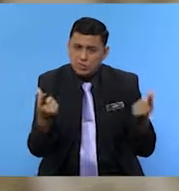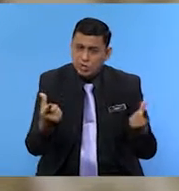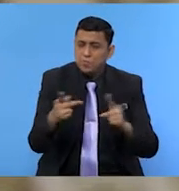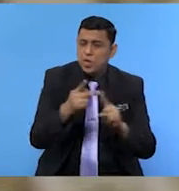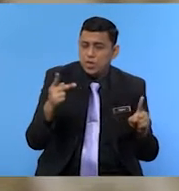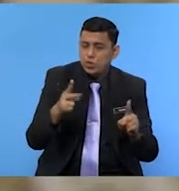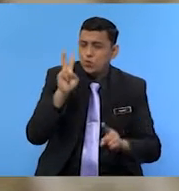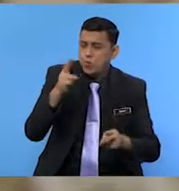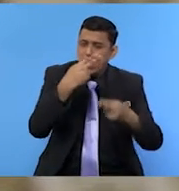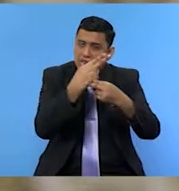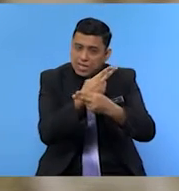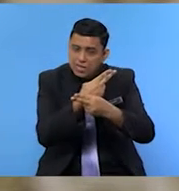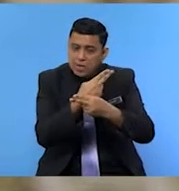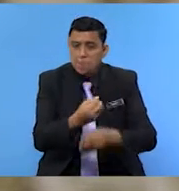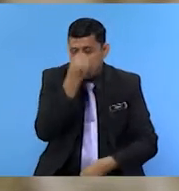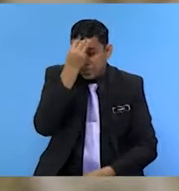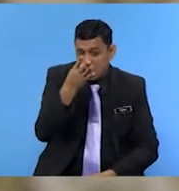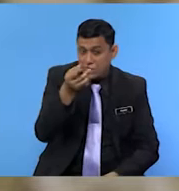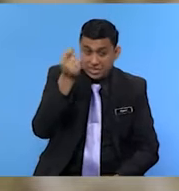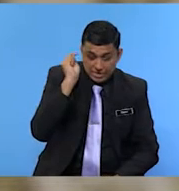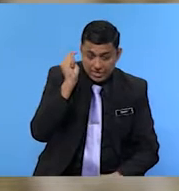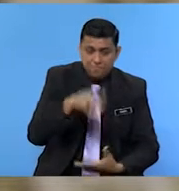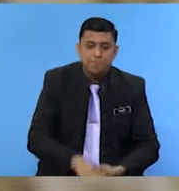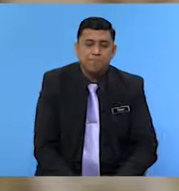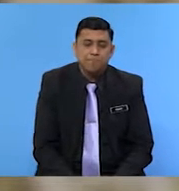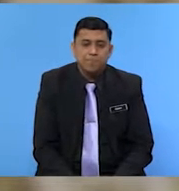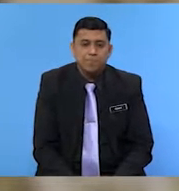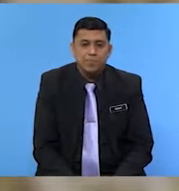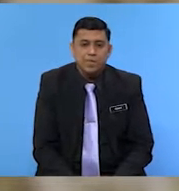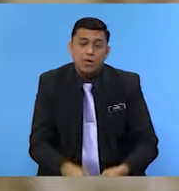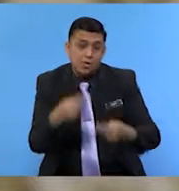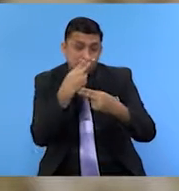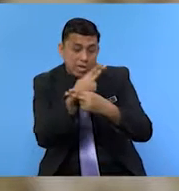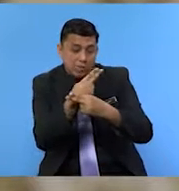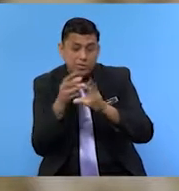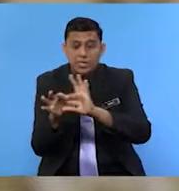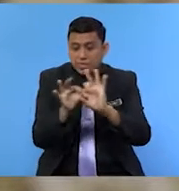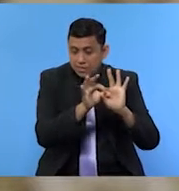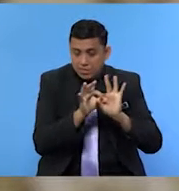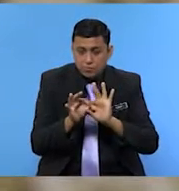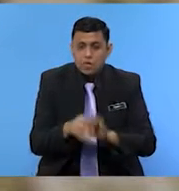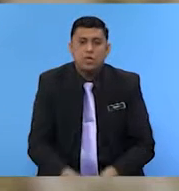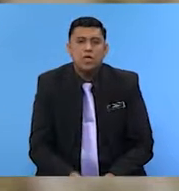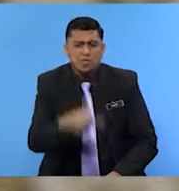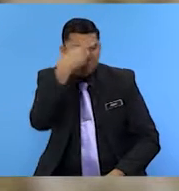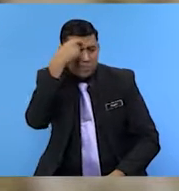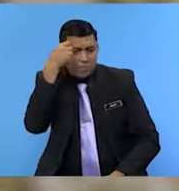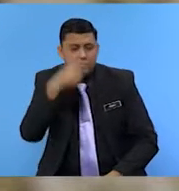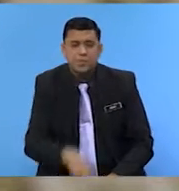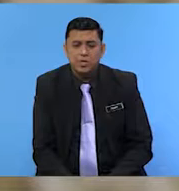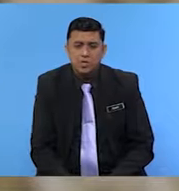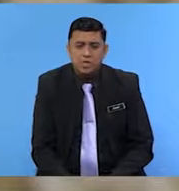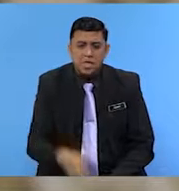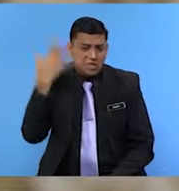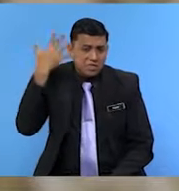dua halangan yang telah dijelaskan oleh Cikgu Roslinda sebentar tadi, halangan perpaduan di Malaysia juga disebabkan oleh faktor